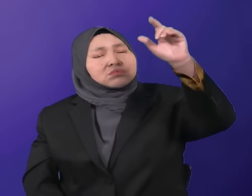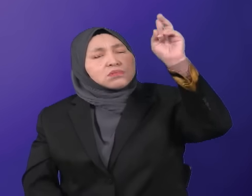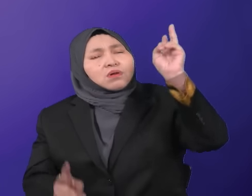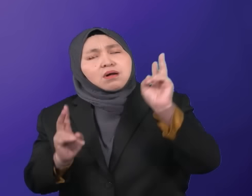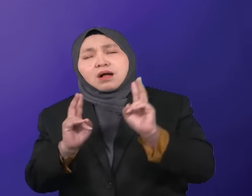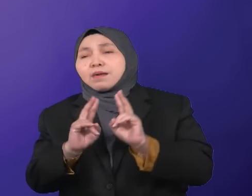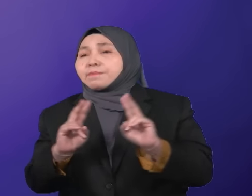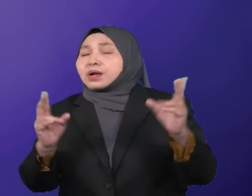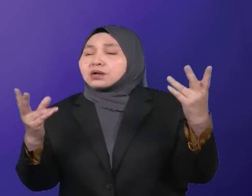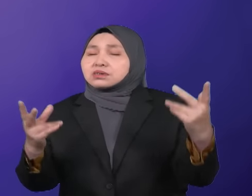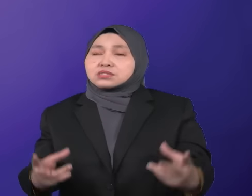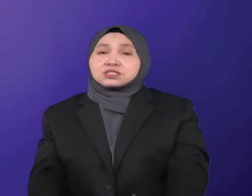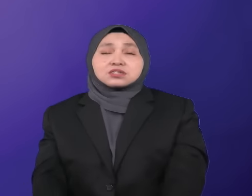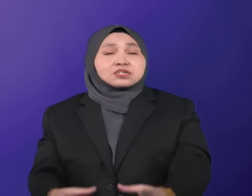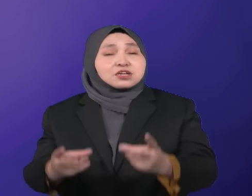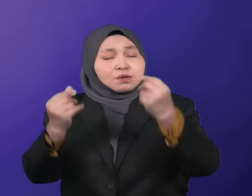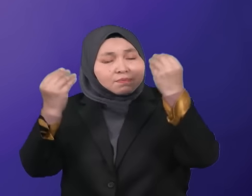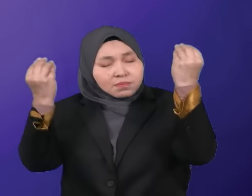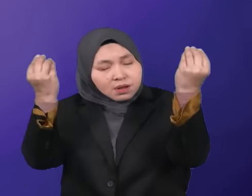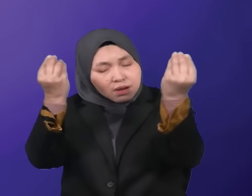وَاللَّهُ سَرِيعُ